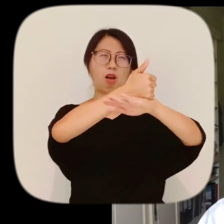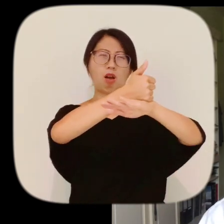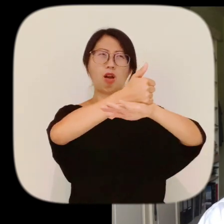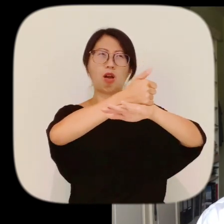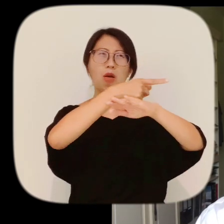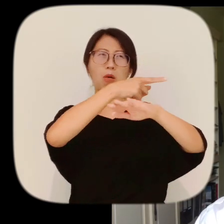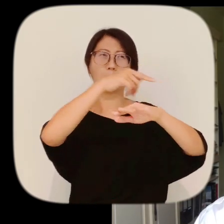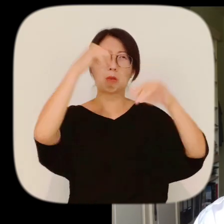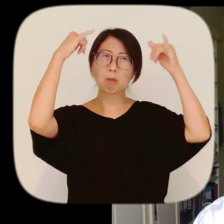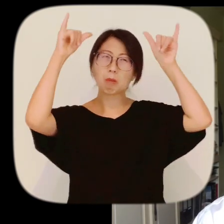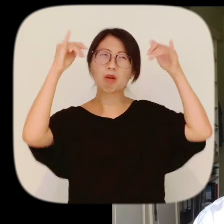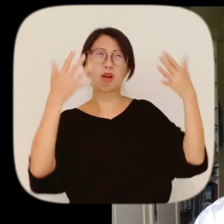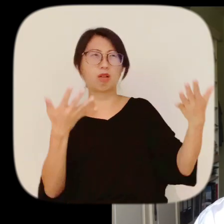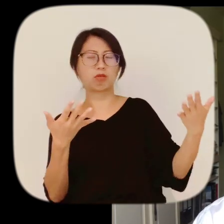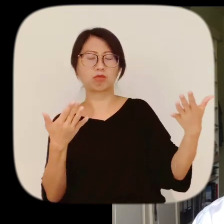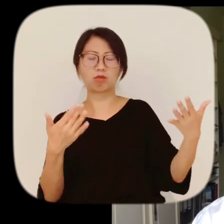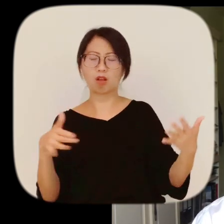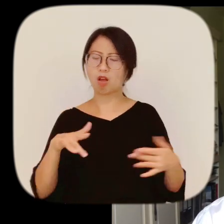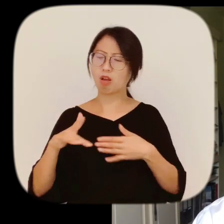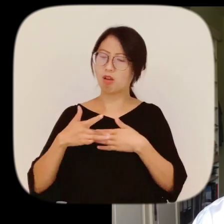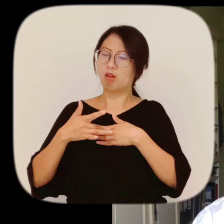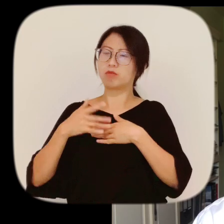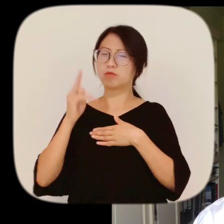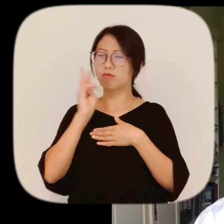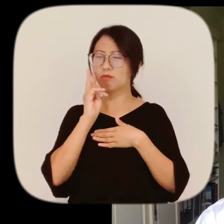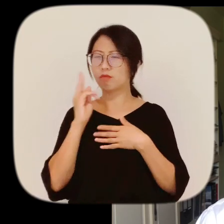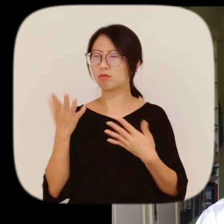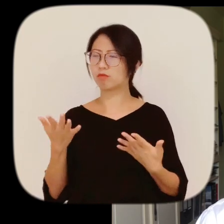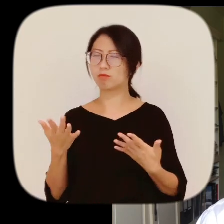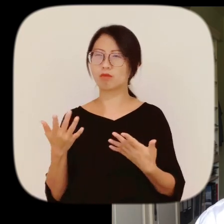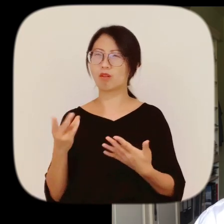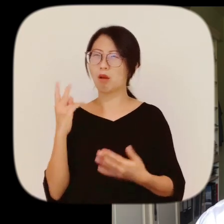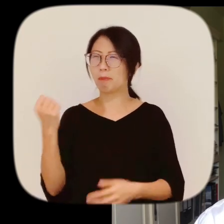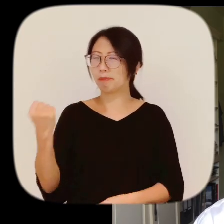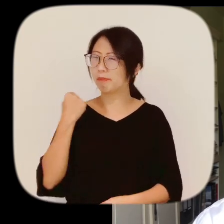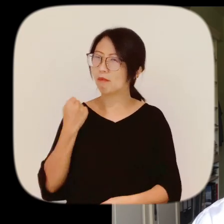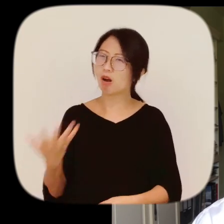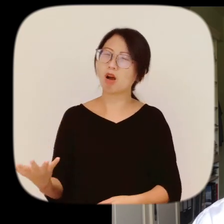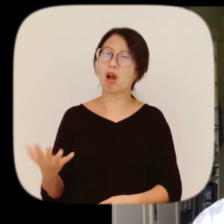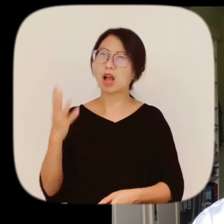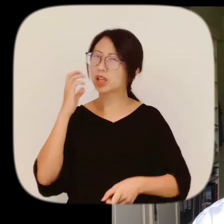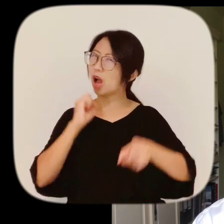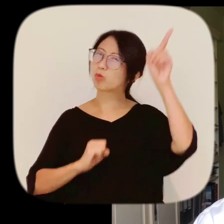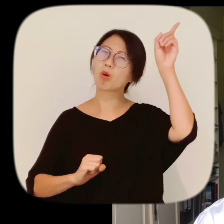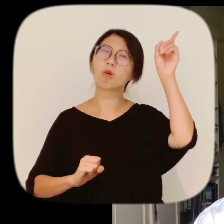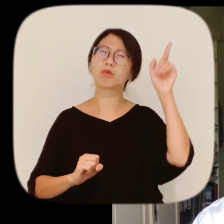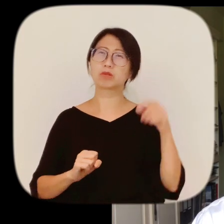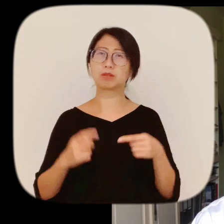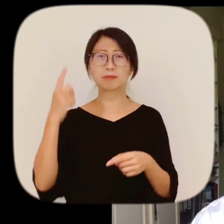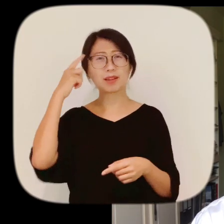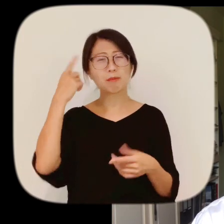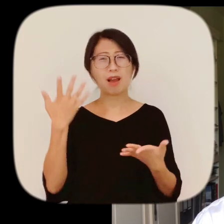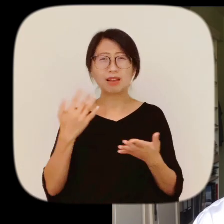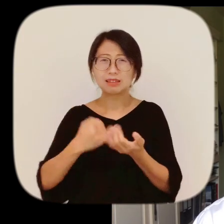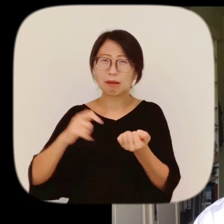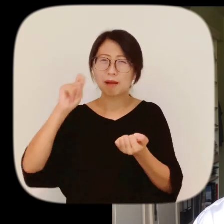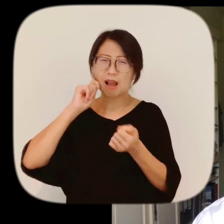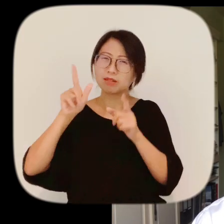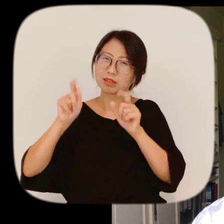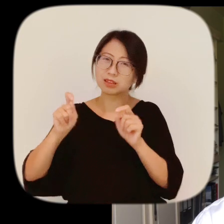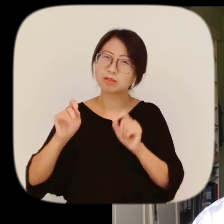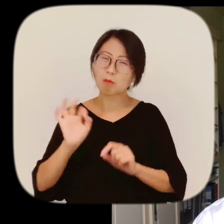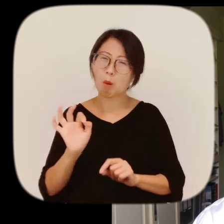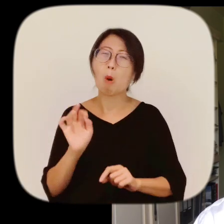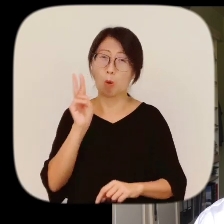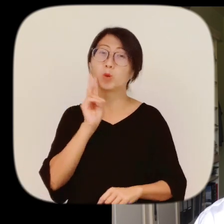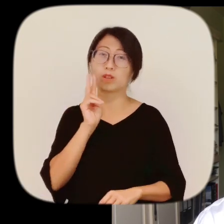但是还好似鱼马不倒的时候呢你会觉得人生很荒谬的你会觉得自己好像很无力